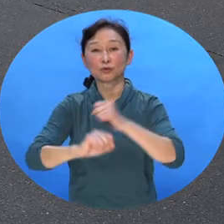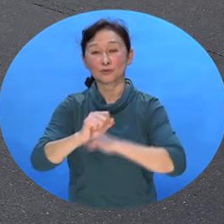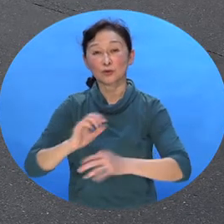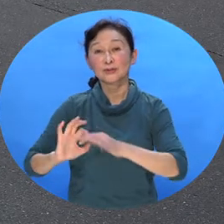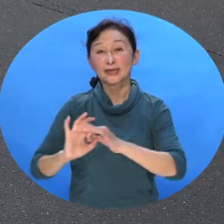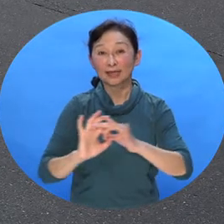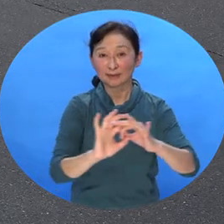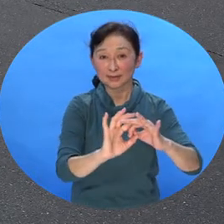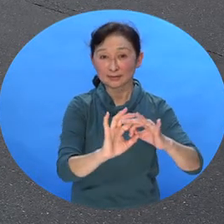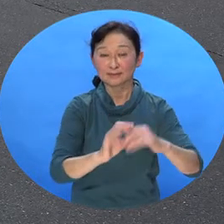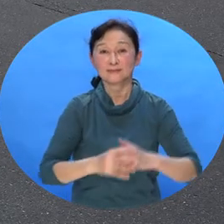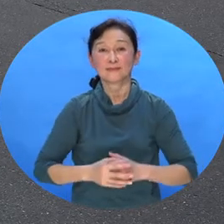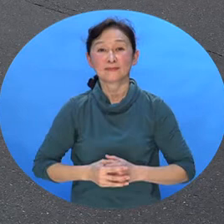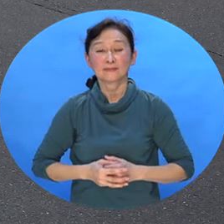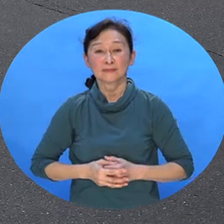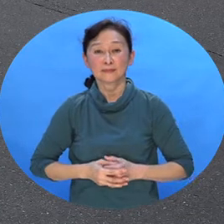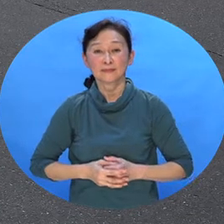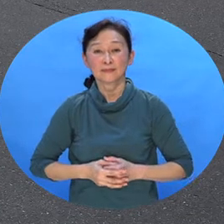けています。